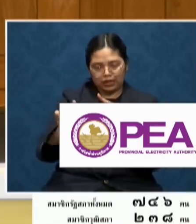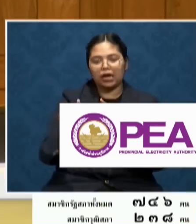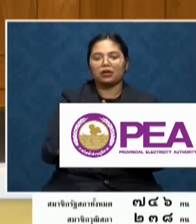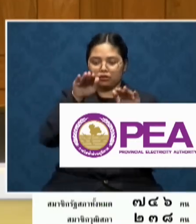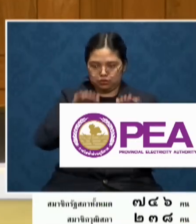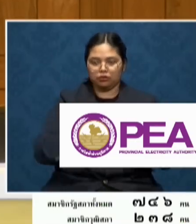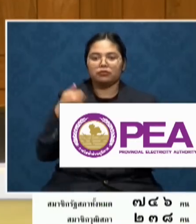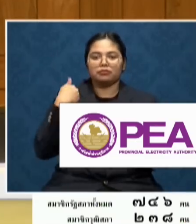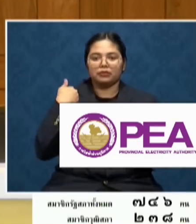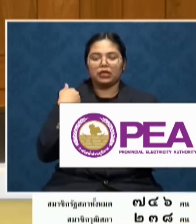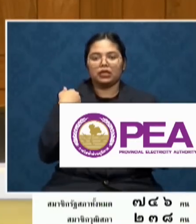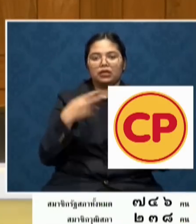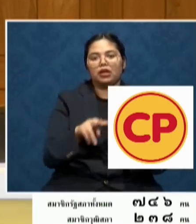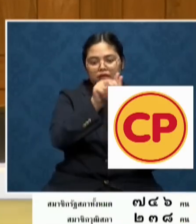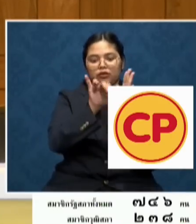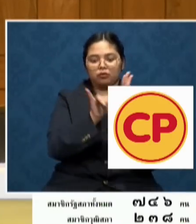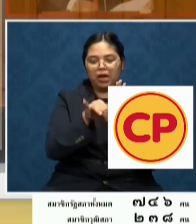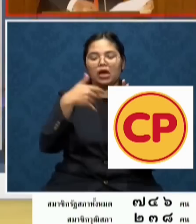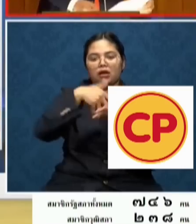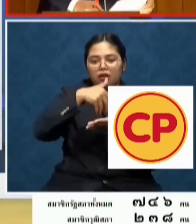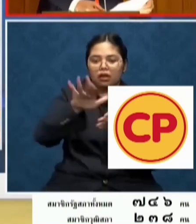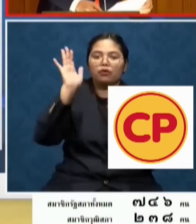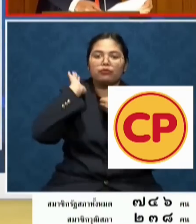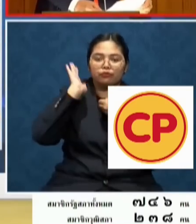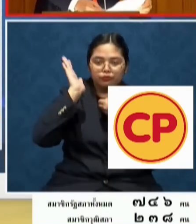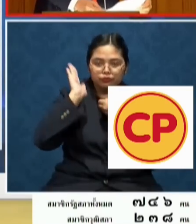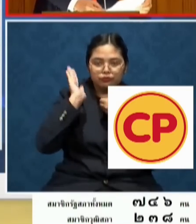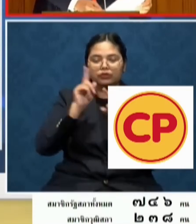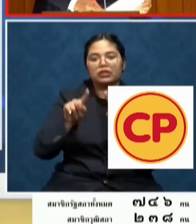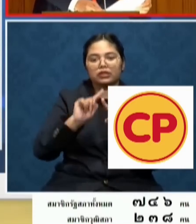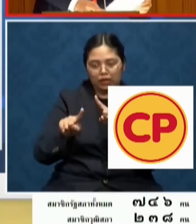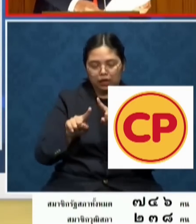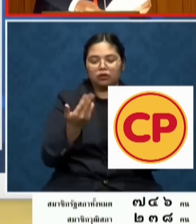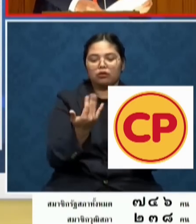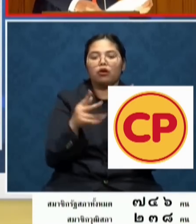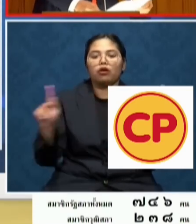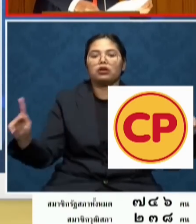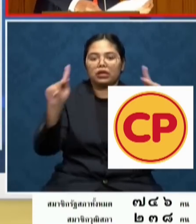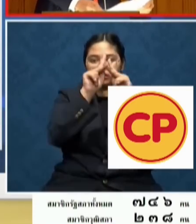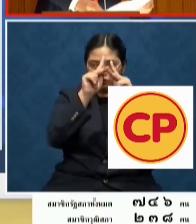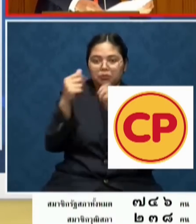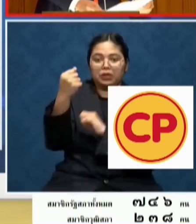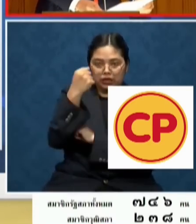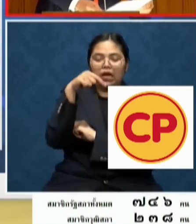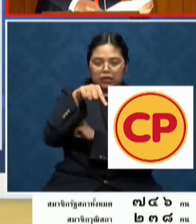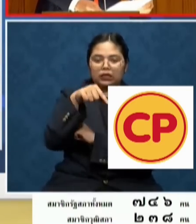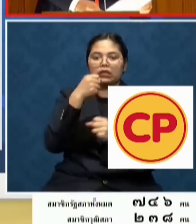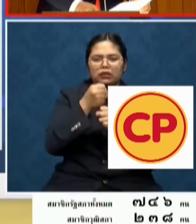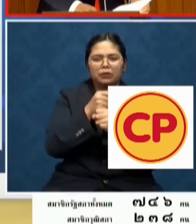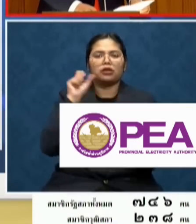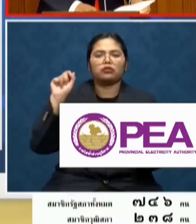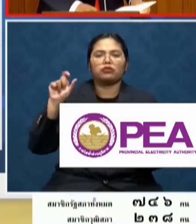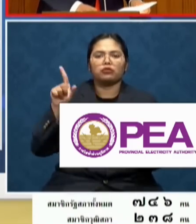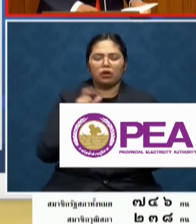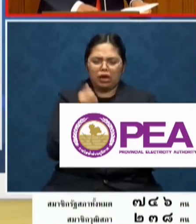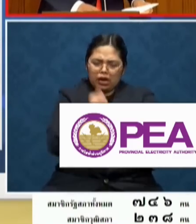ำนึงความปลอดภัยของผู้โดยสารแล้วก็ไรเดอร์ด้วยเรายังมีแนวทางให้กับกระทรวงคมนาคมศึกษาแนวทางสร้างแอปพลิเคชันเรีย